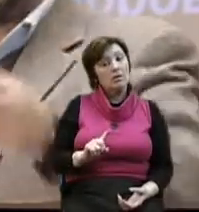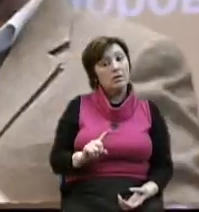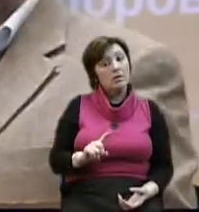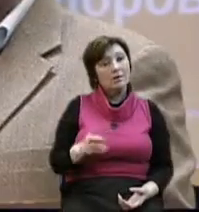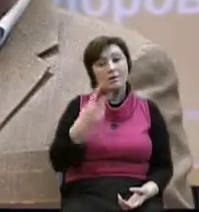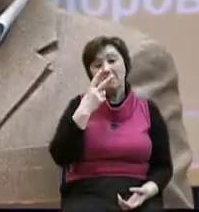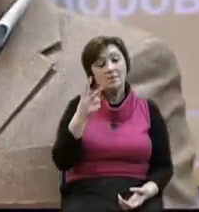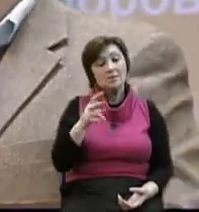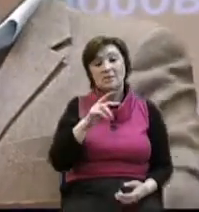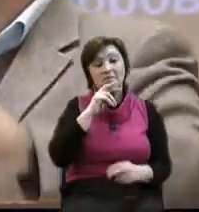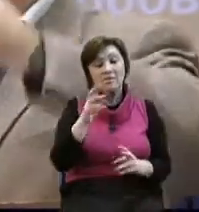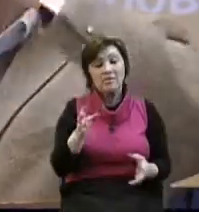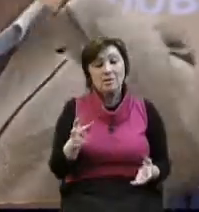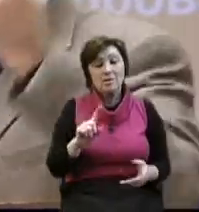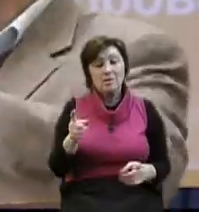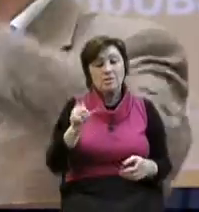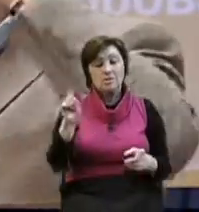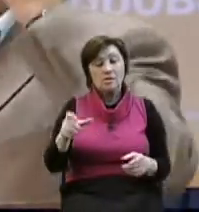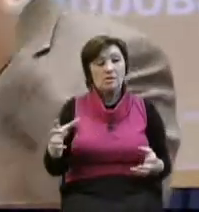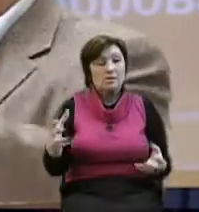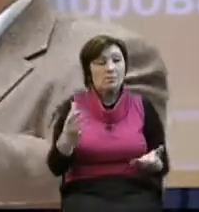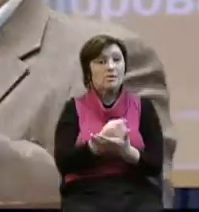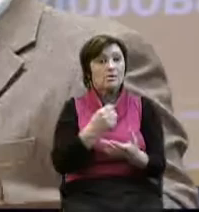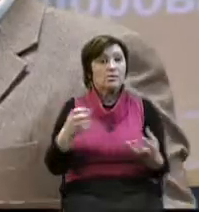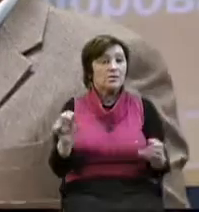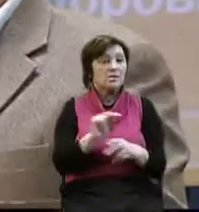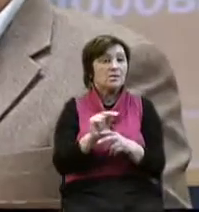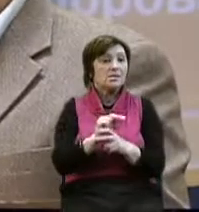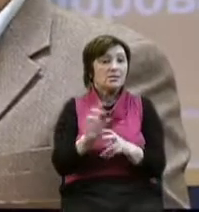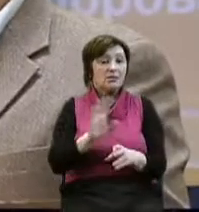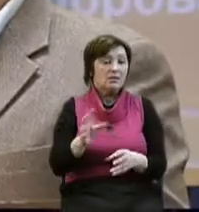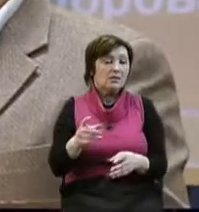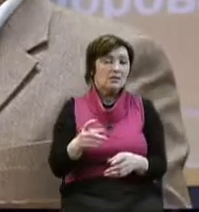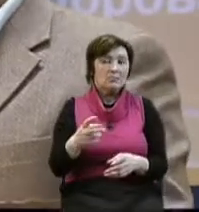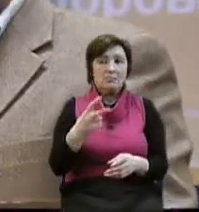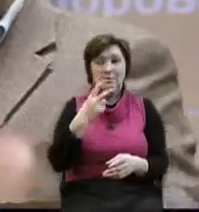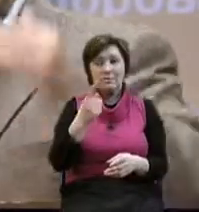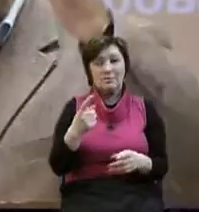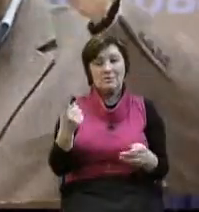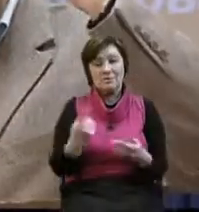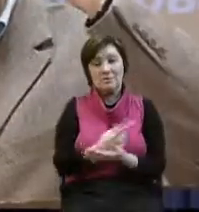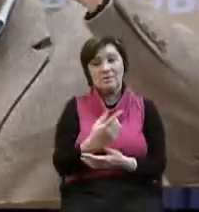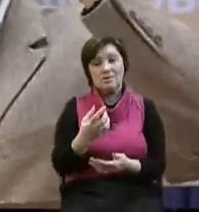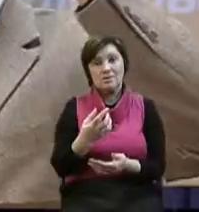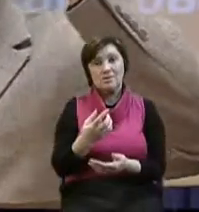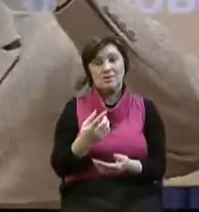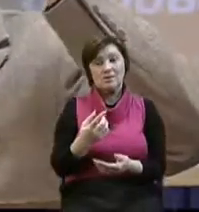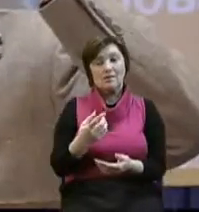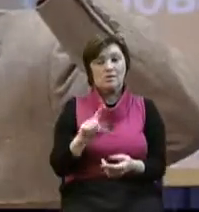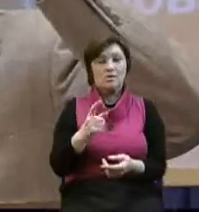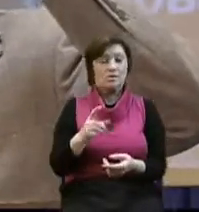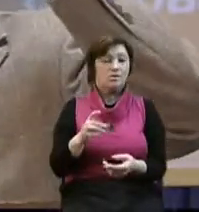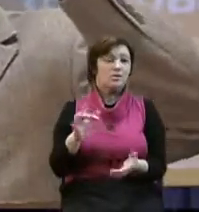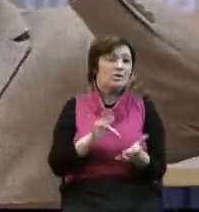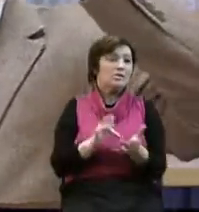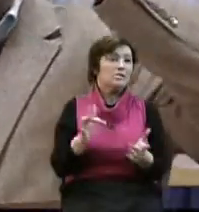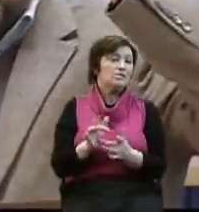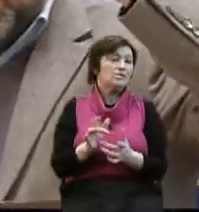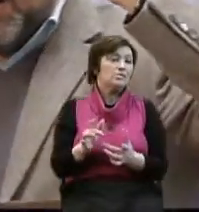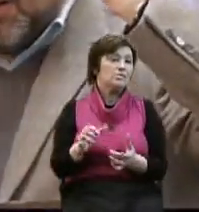человек исцелился, а на то, что в субботу была произведена работа. Что Иисус, по их понятию, не